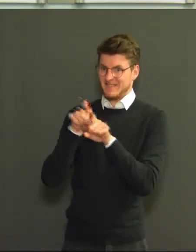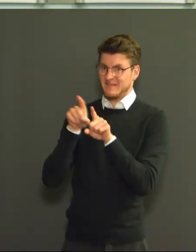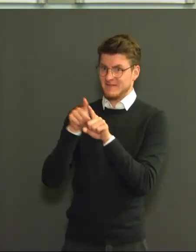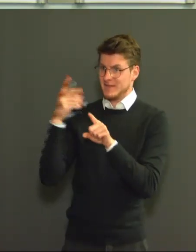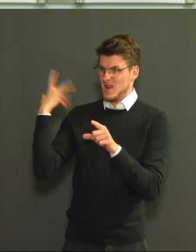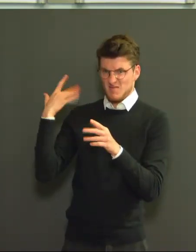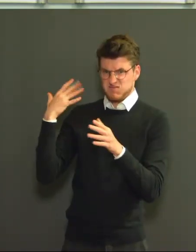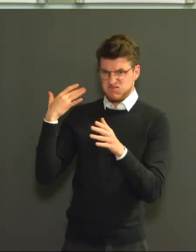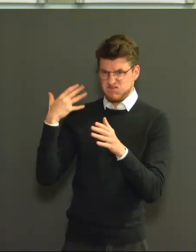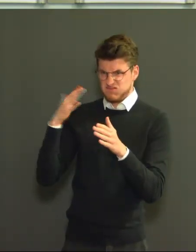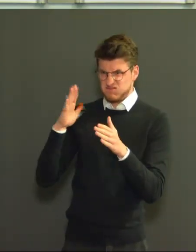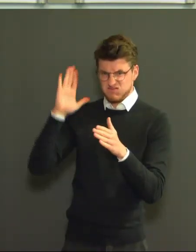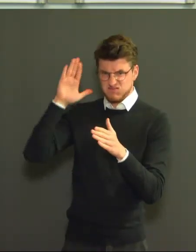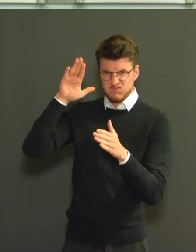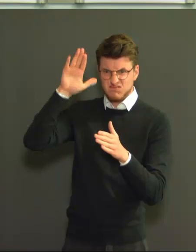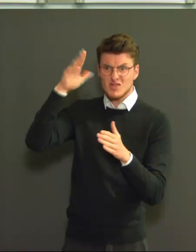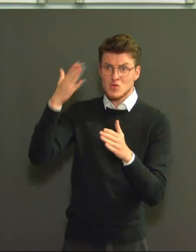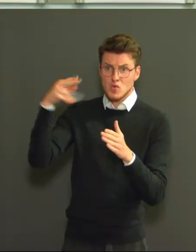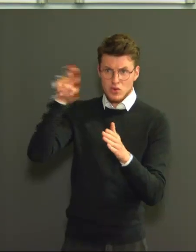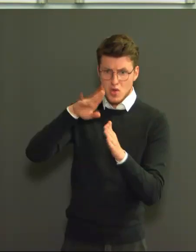ziekenhuiscijfers hebben gezien.